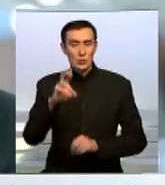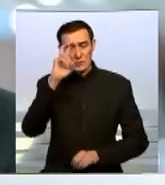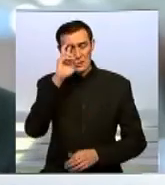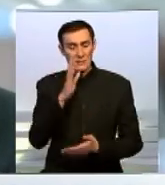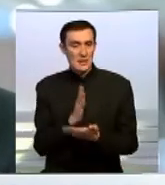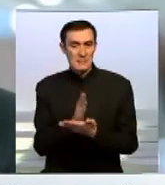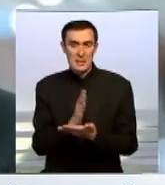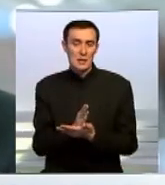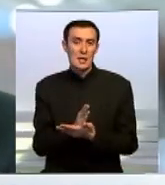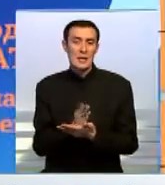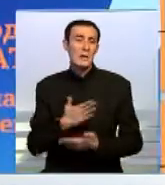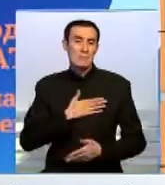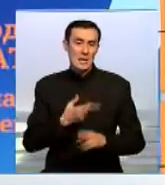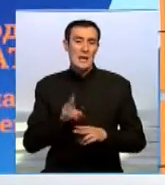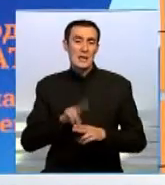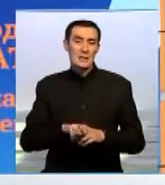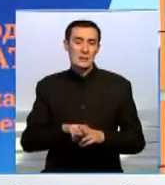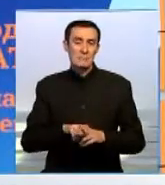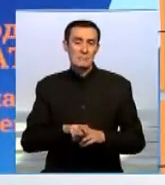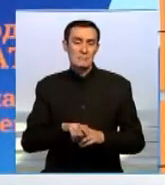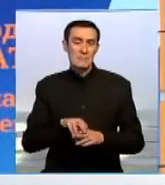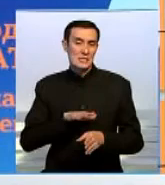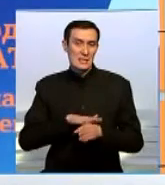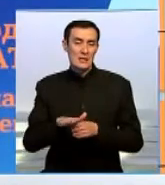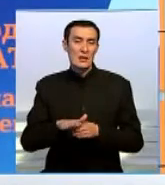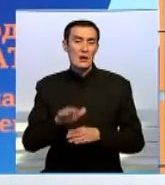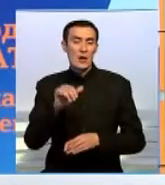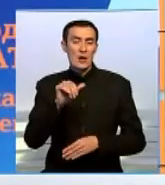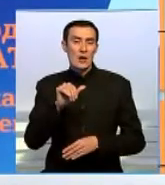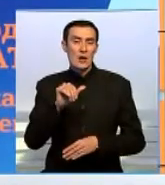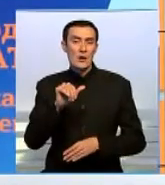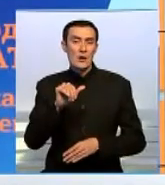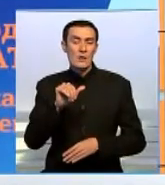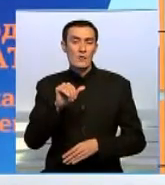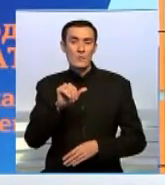Вот. Мы это сделали. В том году за